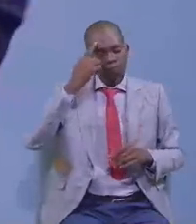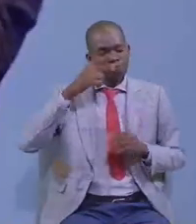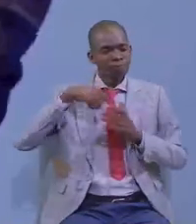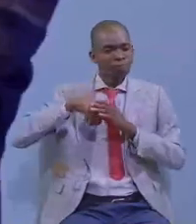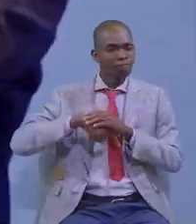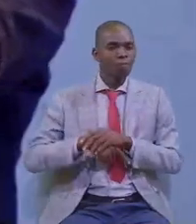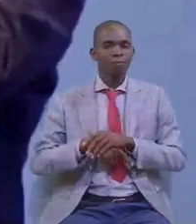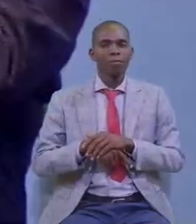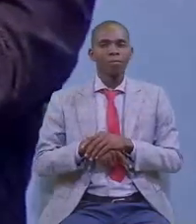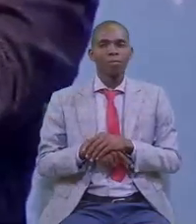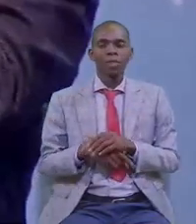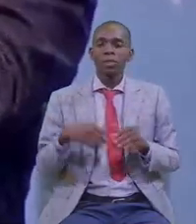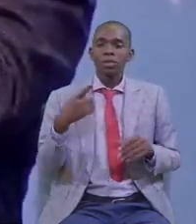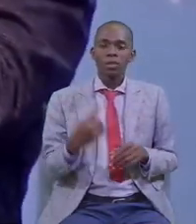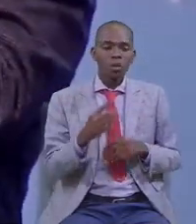le monde est derrière toi.